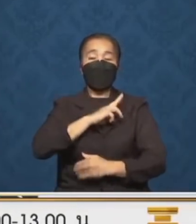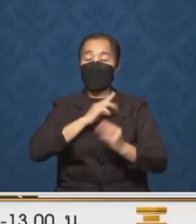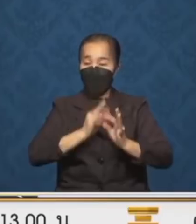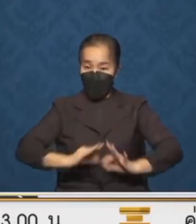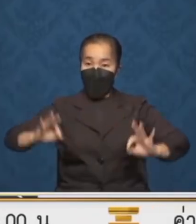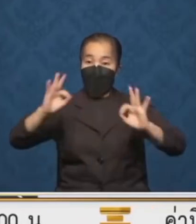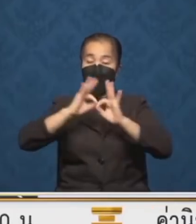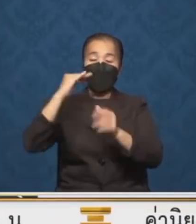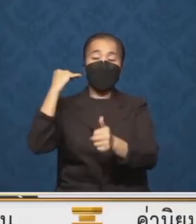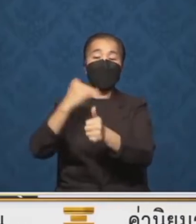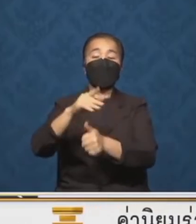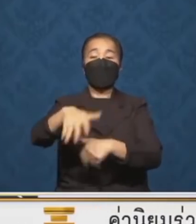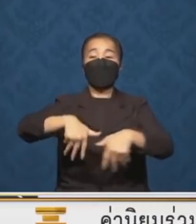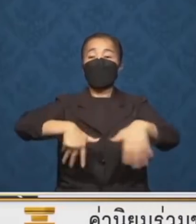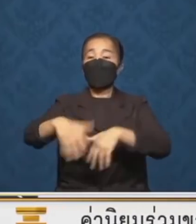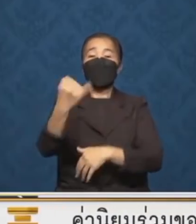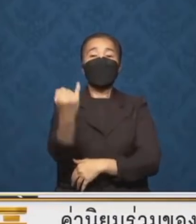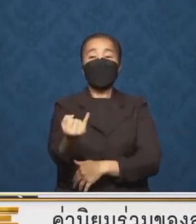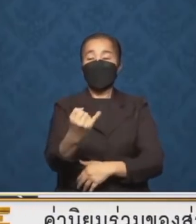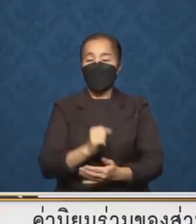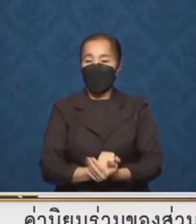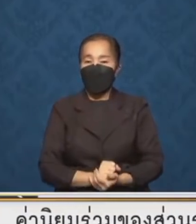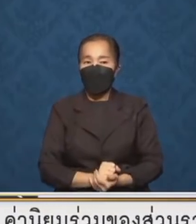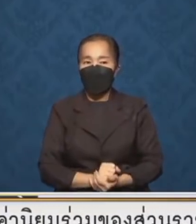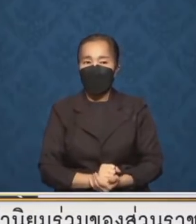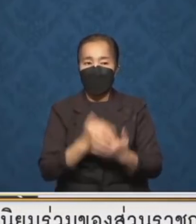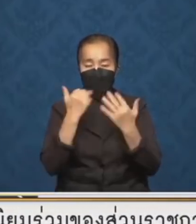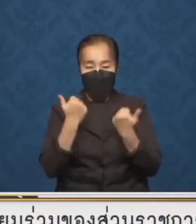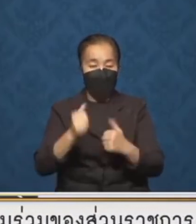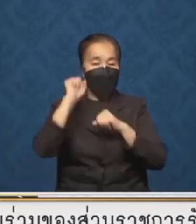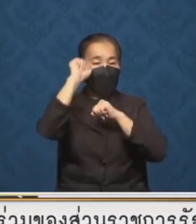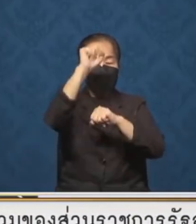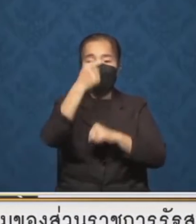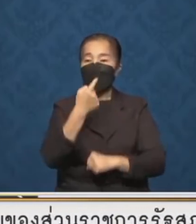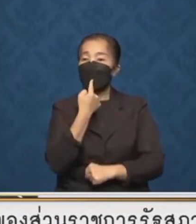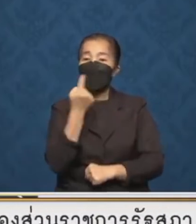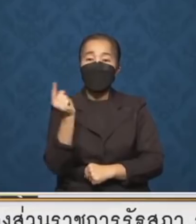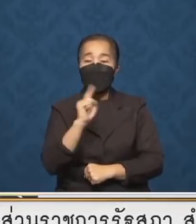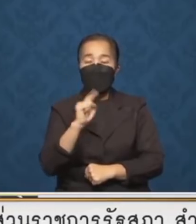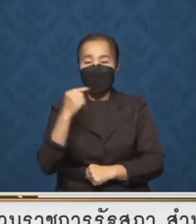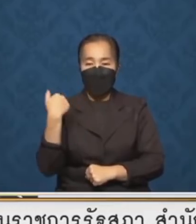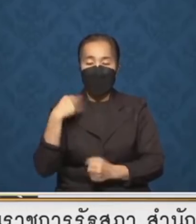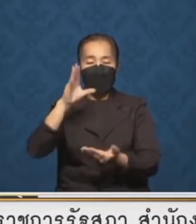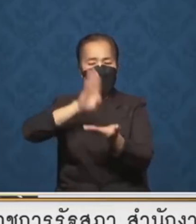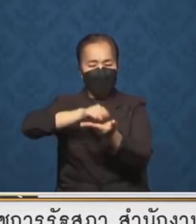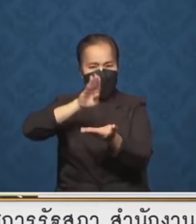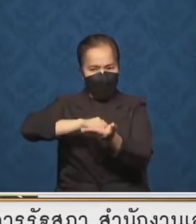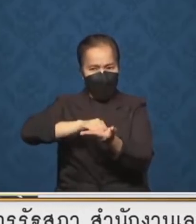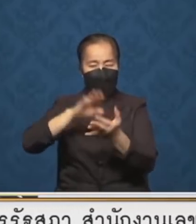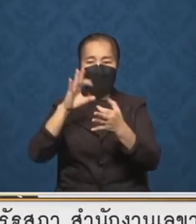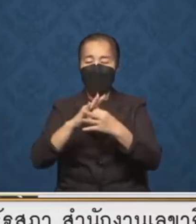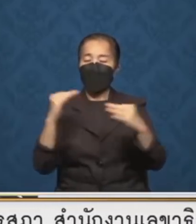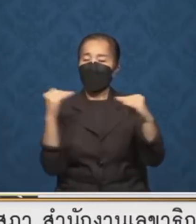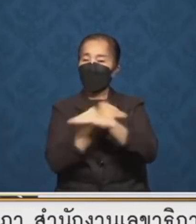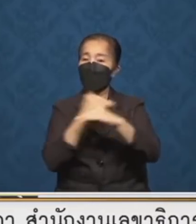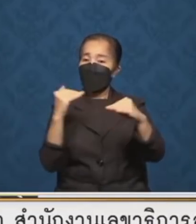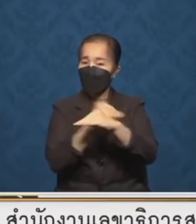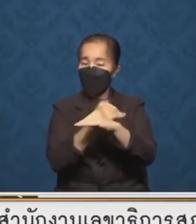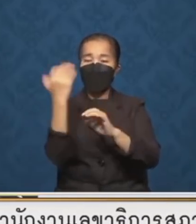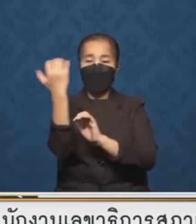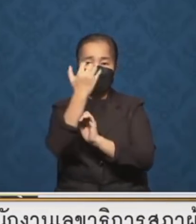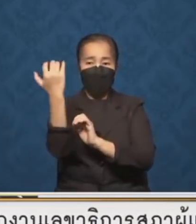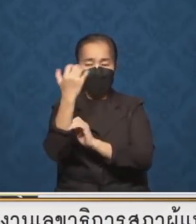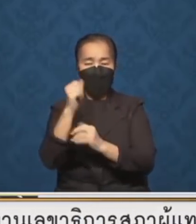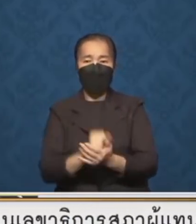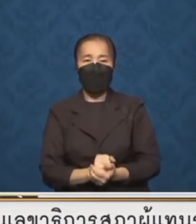ครับที่สำคัญครับประกาศฉบับนี้เป็นการนิยามขอบเขตของคำว่าข้อมูลจราจรทางคอมพิวเตอร์ในพรบ.คอม